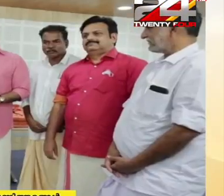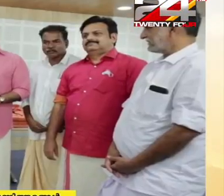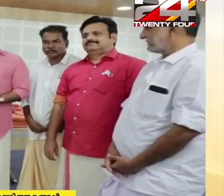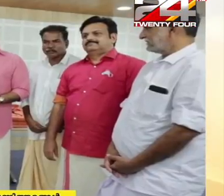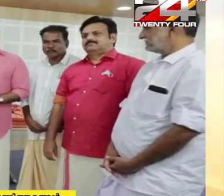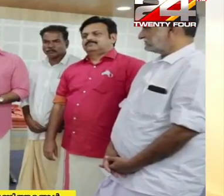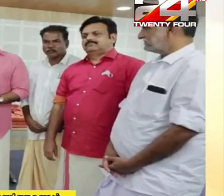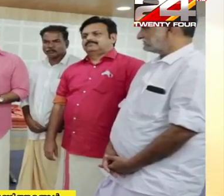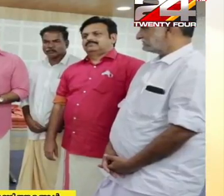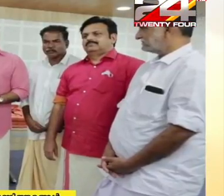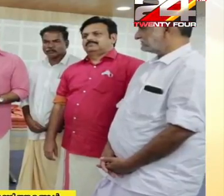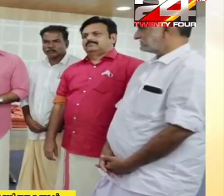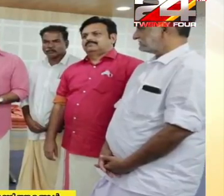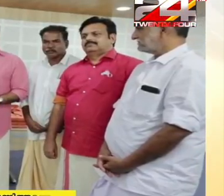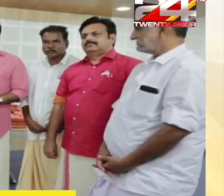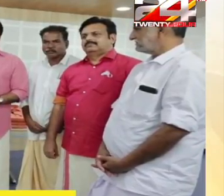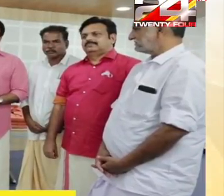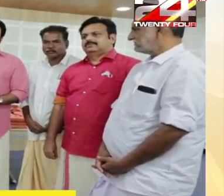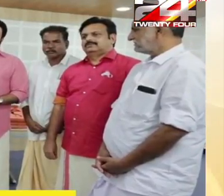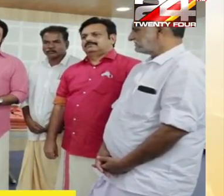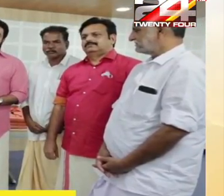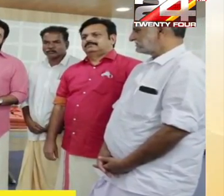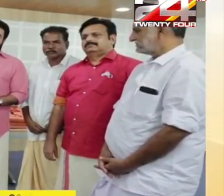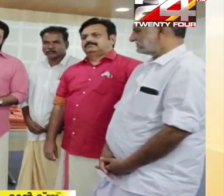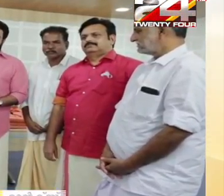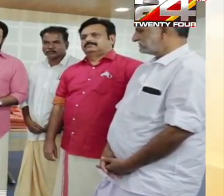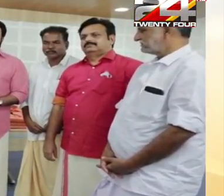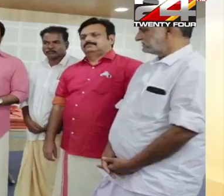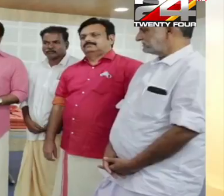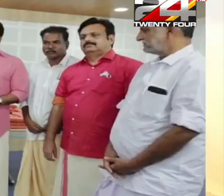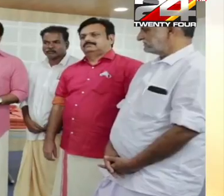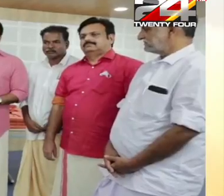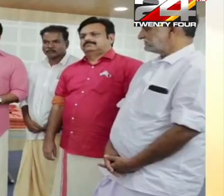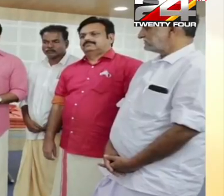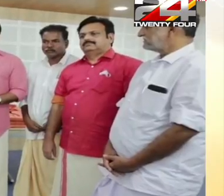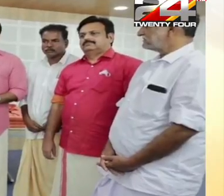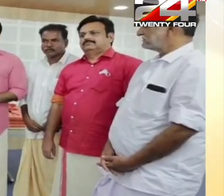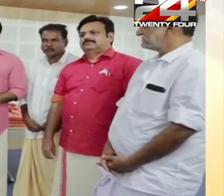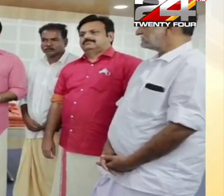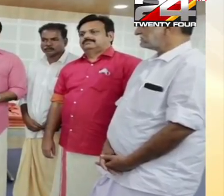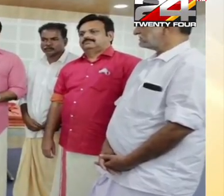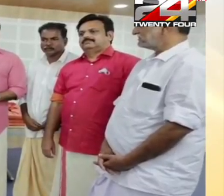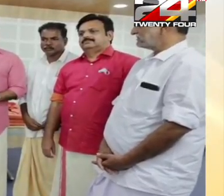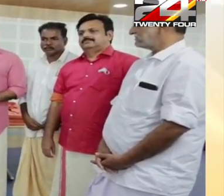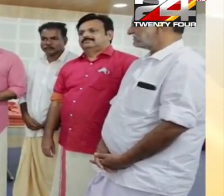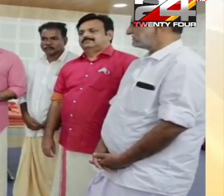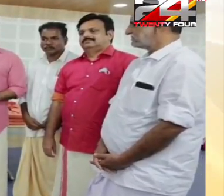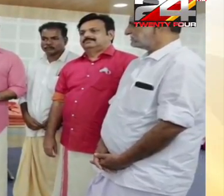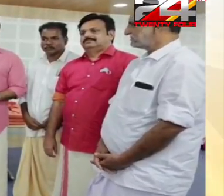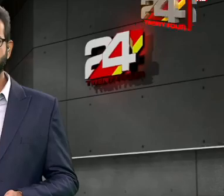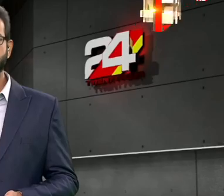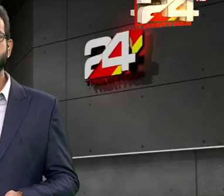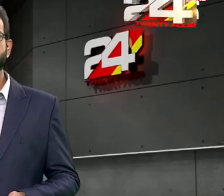സമയത്ത് ഇത്തരം പ്രവർത്തനങ്ങളിൽ ഏർപ്പെടുകയും അതിലുള്ള കാര്യം ഹെൽപ്പ് ചെയ്യുക എന്ന് പറയുന്നത് കേരളീയരായ നമ്മുടെ കടമയാണ്.